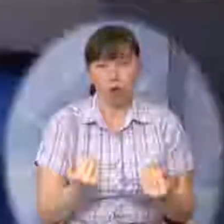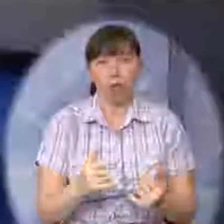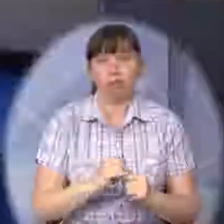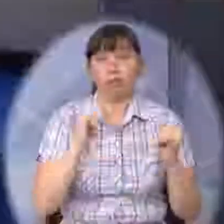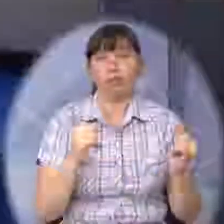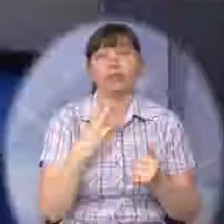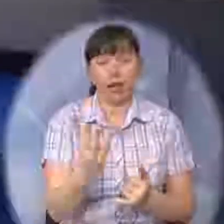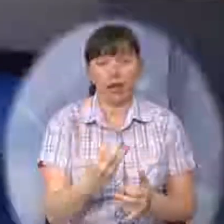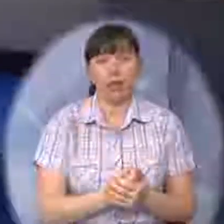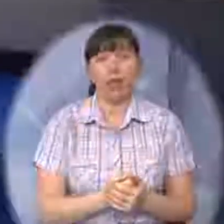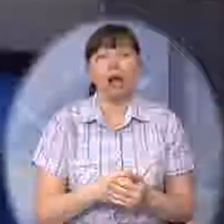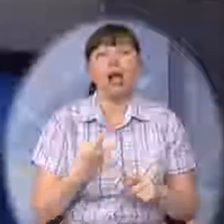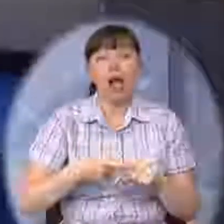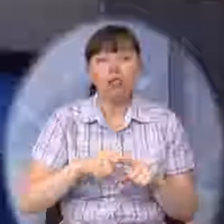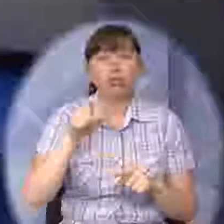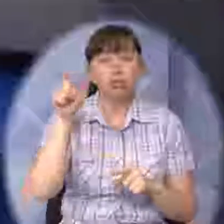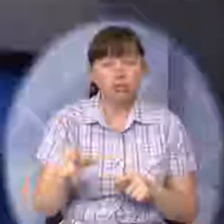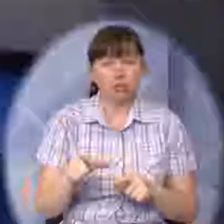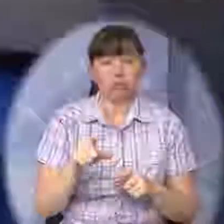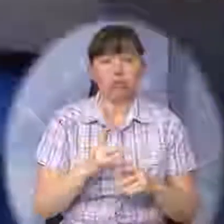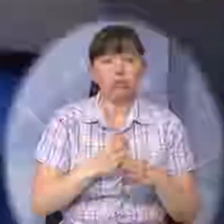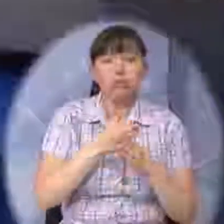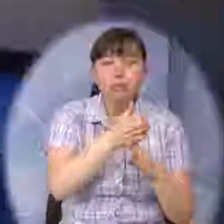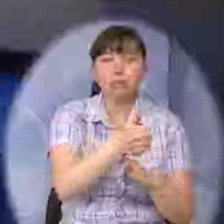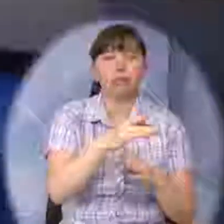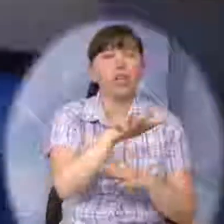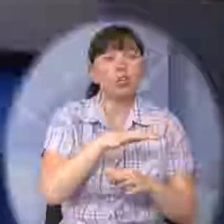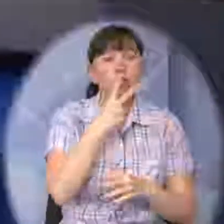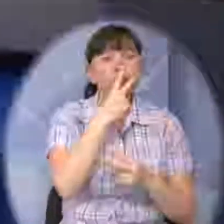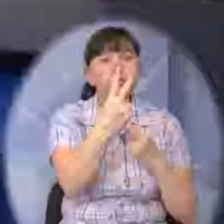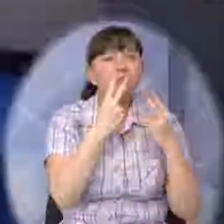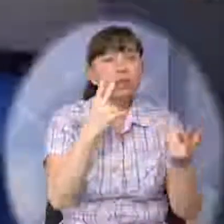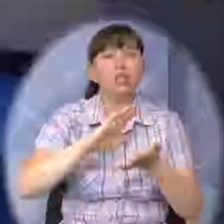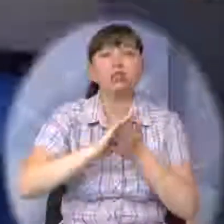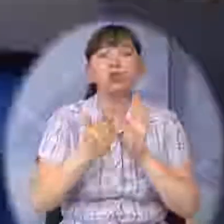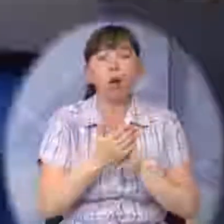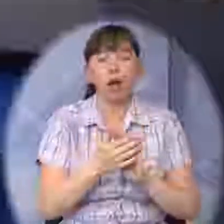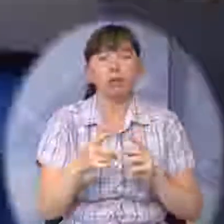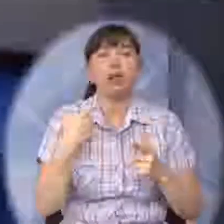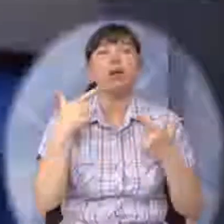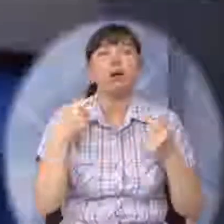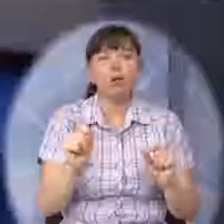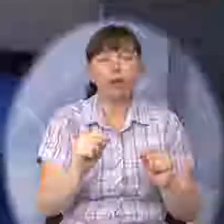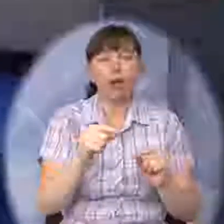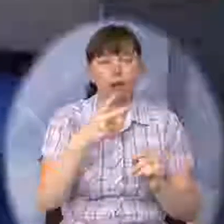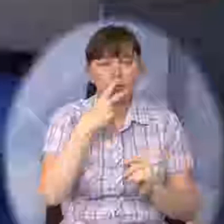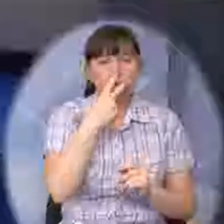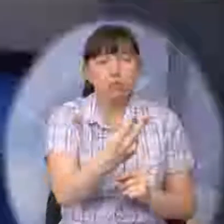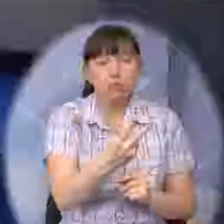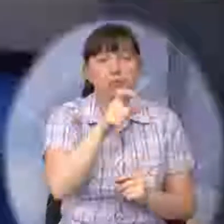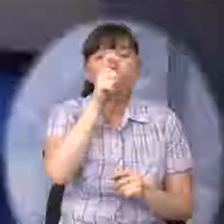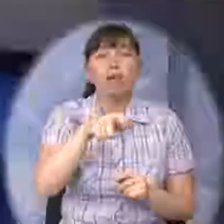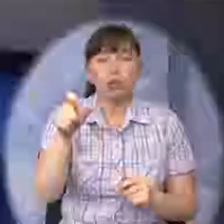iată, asistentul social comunitar, mergând în teritoriu și evaluând situațiile în care s-au